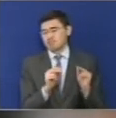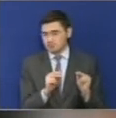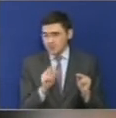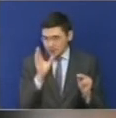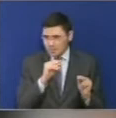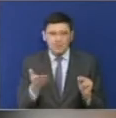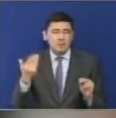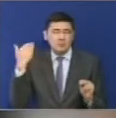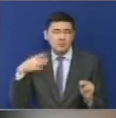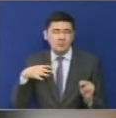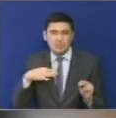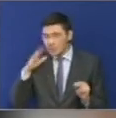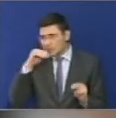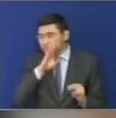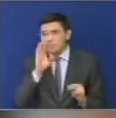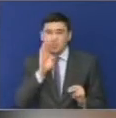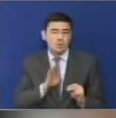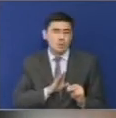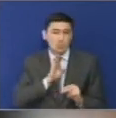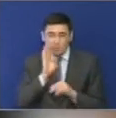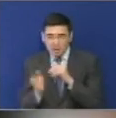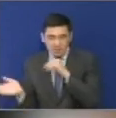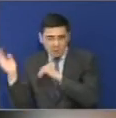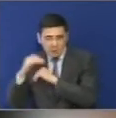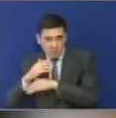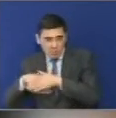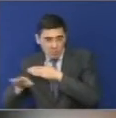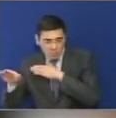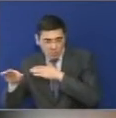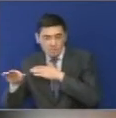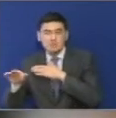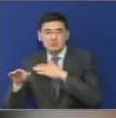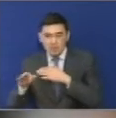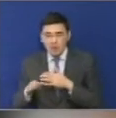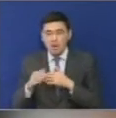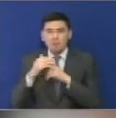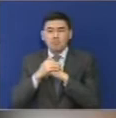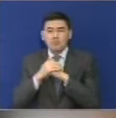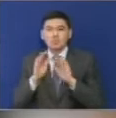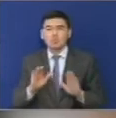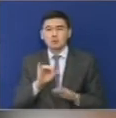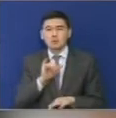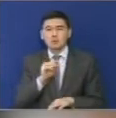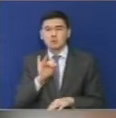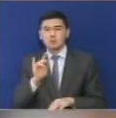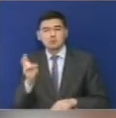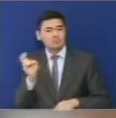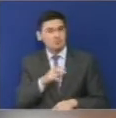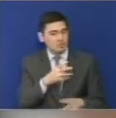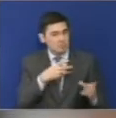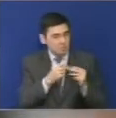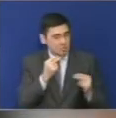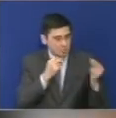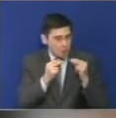кетіп, кеш келеді. Балаларымыздың тек кешкі асын бақылап, кейде реті келсе таңғы астарын беріп кетуге үлгеретінбіз. Бірақ күні бойы